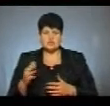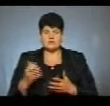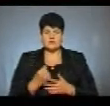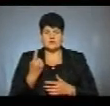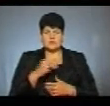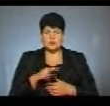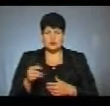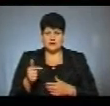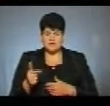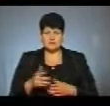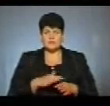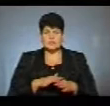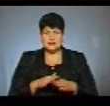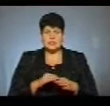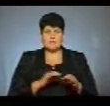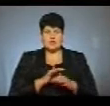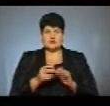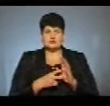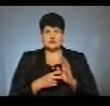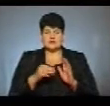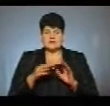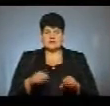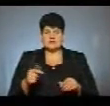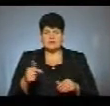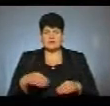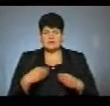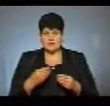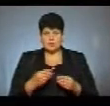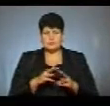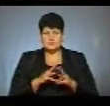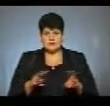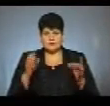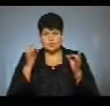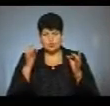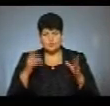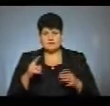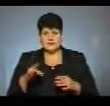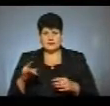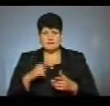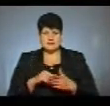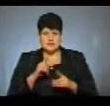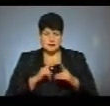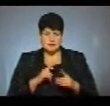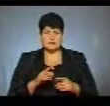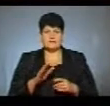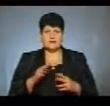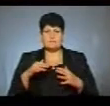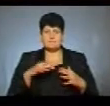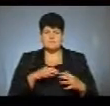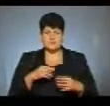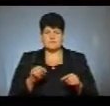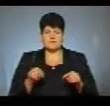На реалізацію проєкту 700 тисяч виділило Міністерство культури і 300 тисяч – Збаразька міська рада. Бій, каже Володимир Чайка, відтворювали